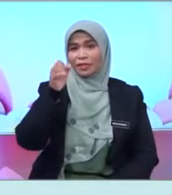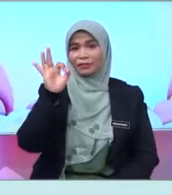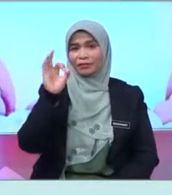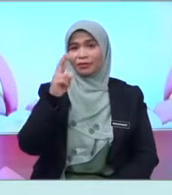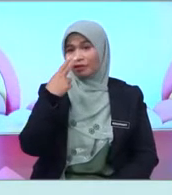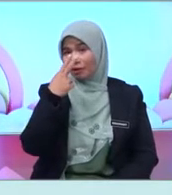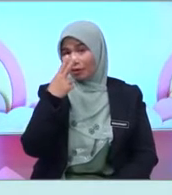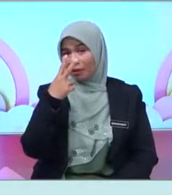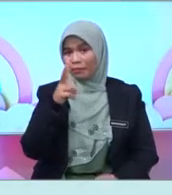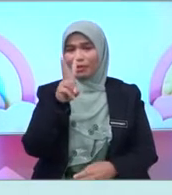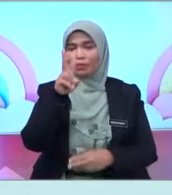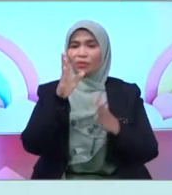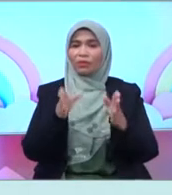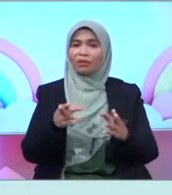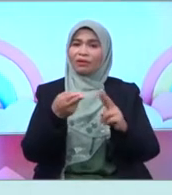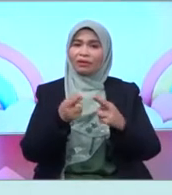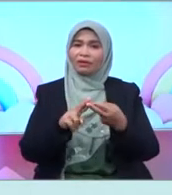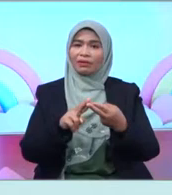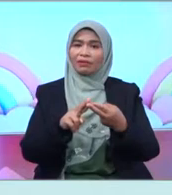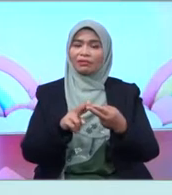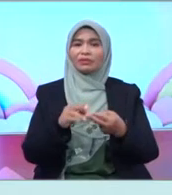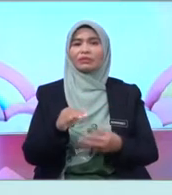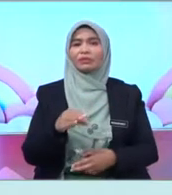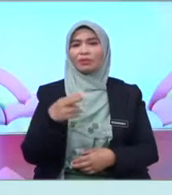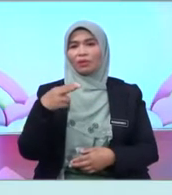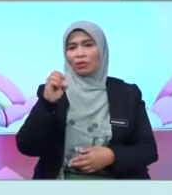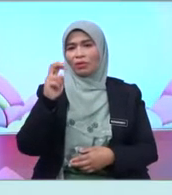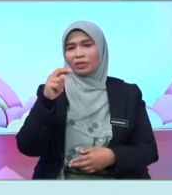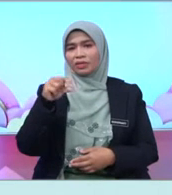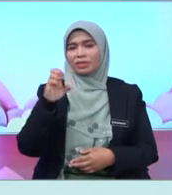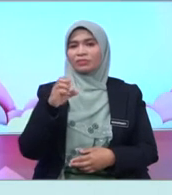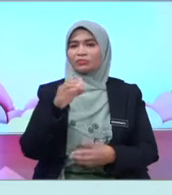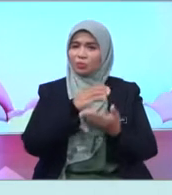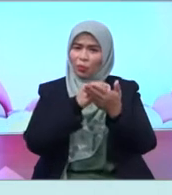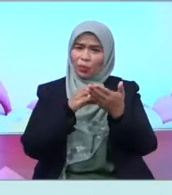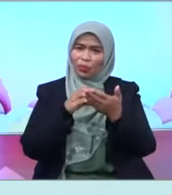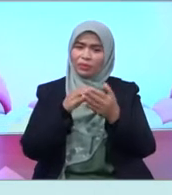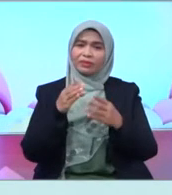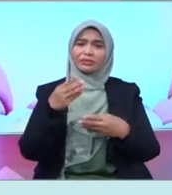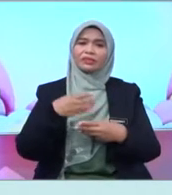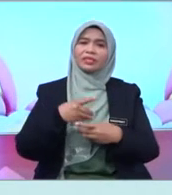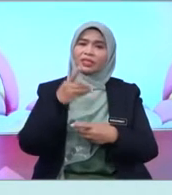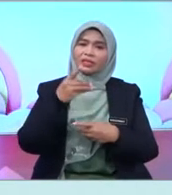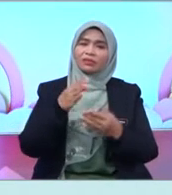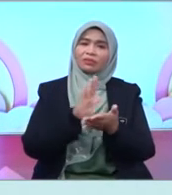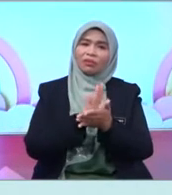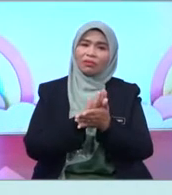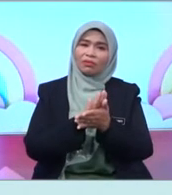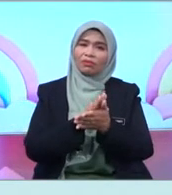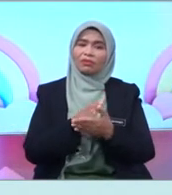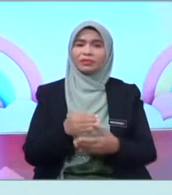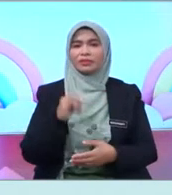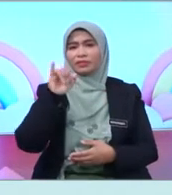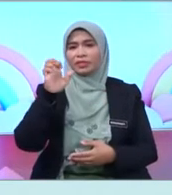nampak duora ratanya jaitu hongseng dan It's fine mencontek dinding sekolah Jeffrey melaporkan